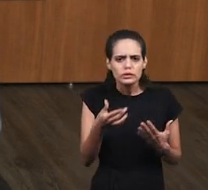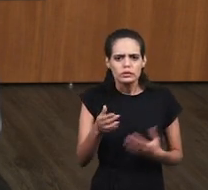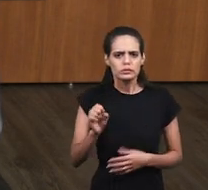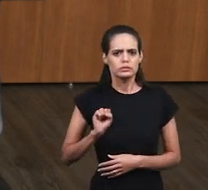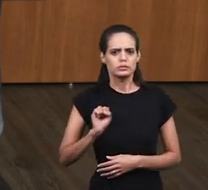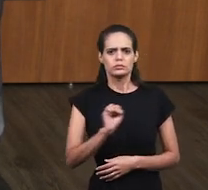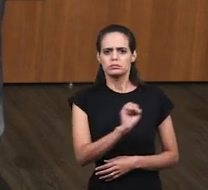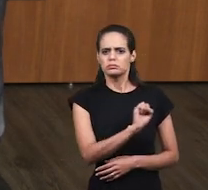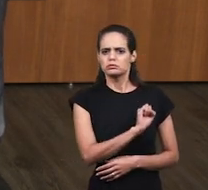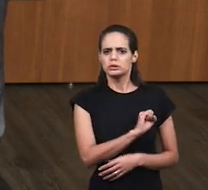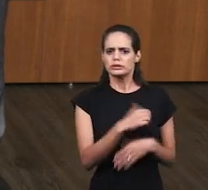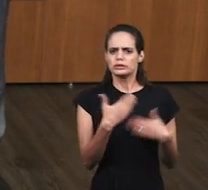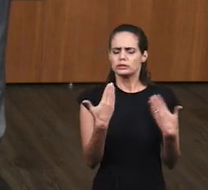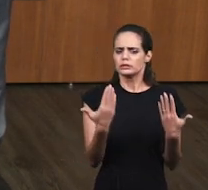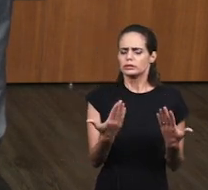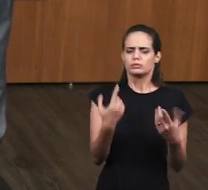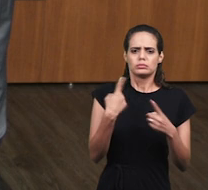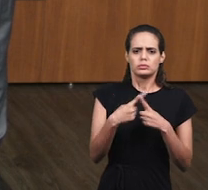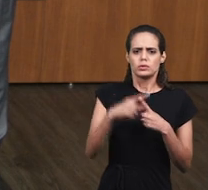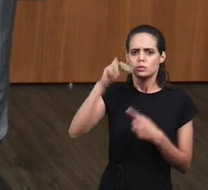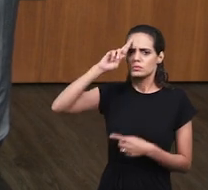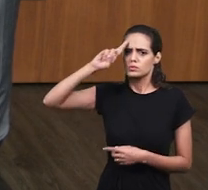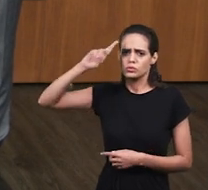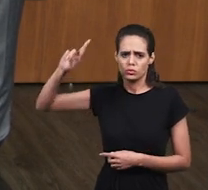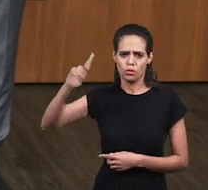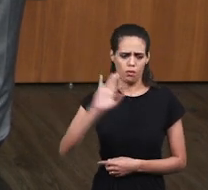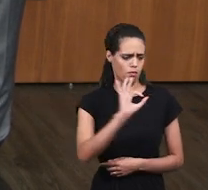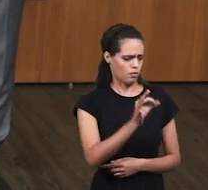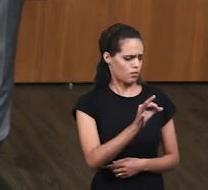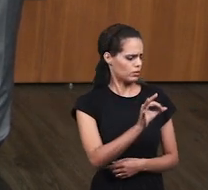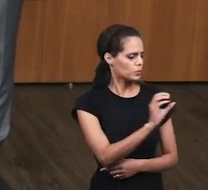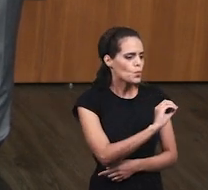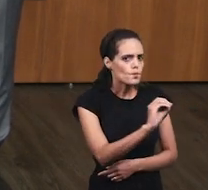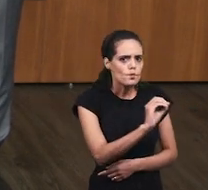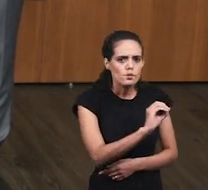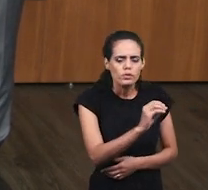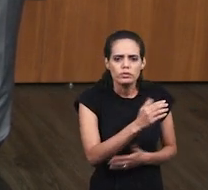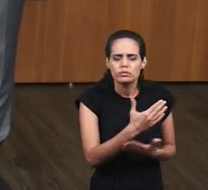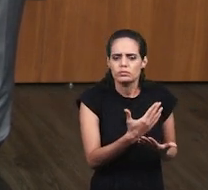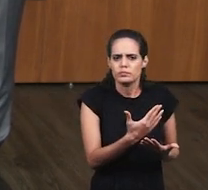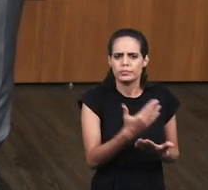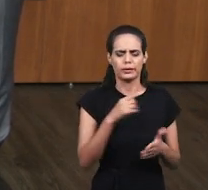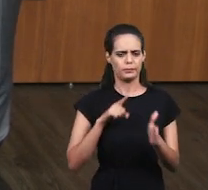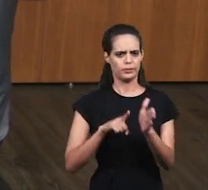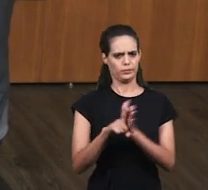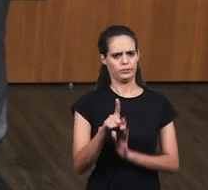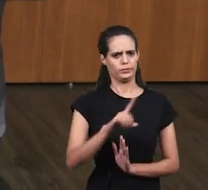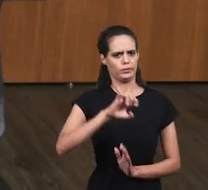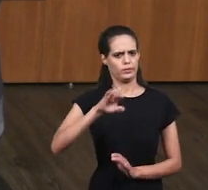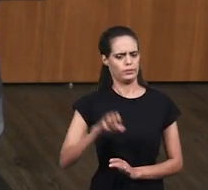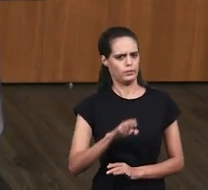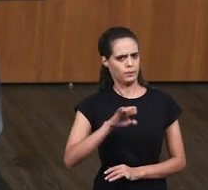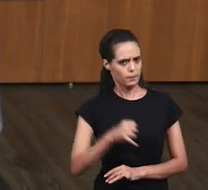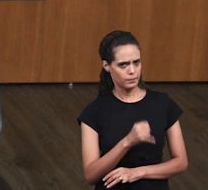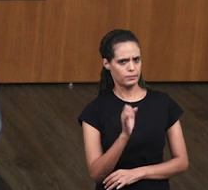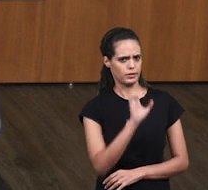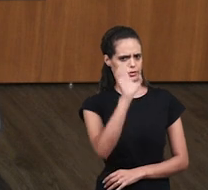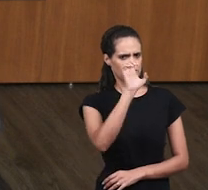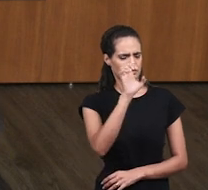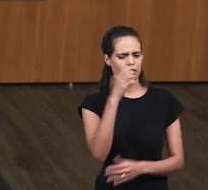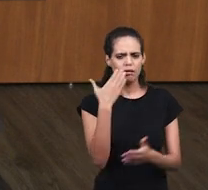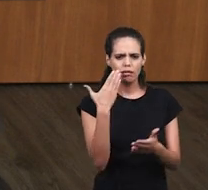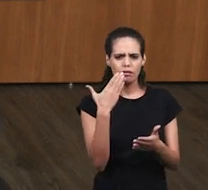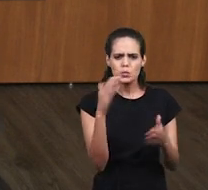pas confirmé personne, il a demandé à Ésaïe qui était le père, tu n'as plus